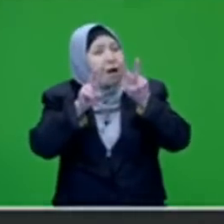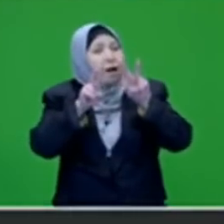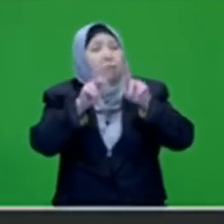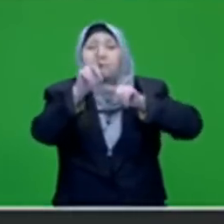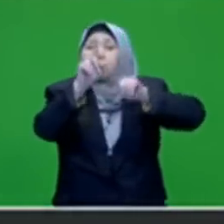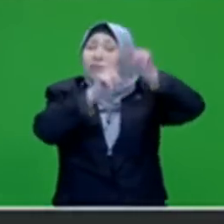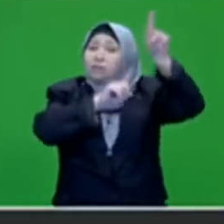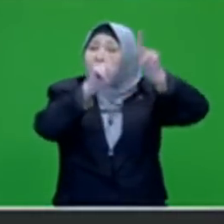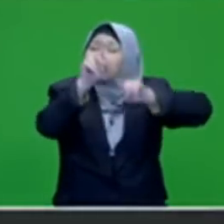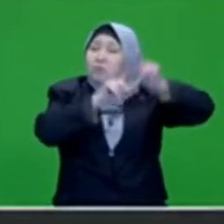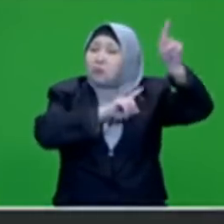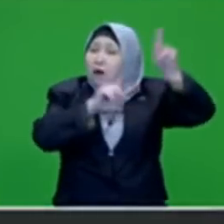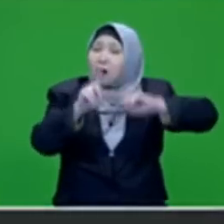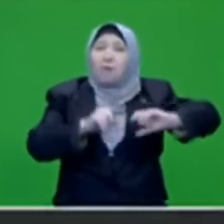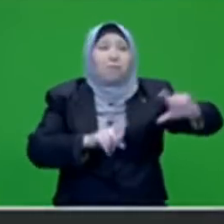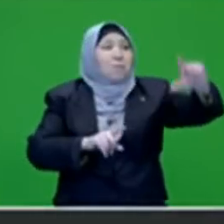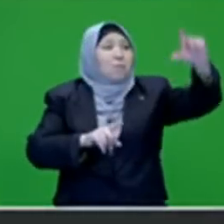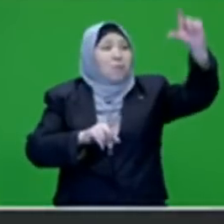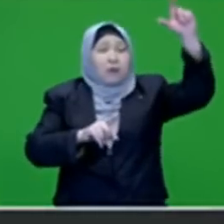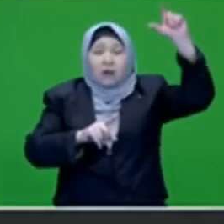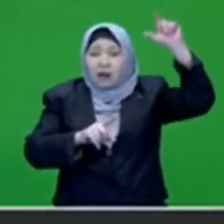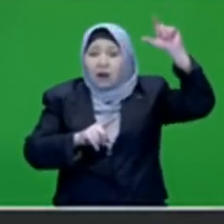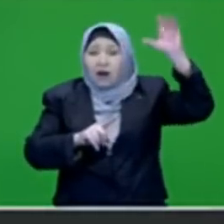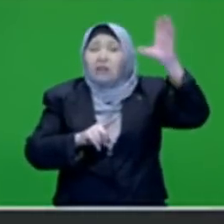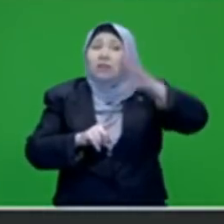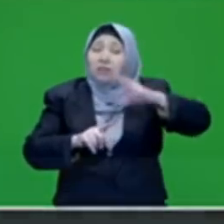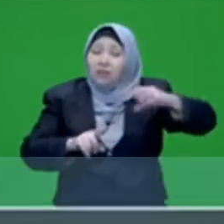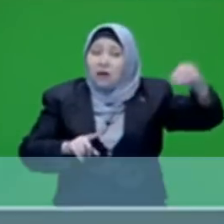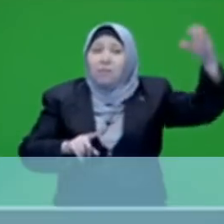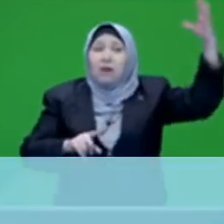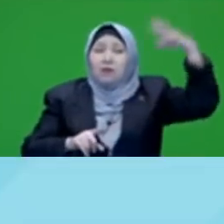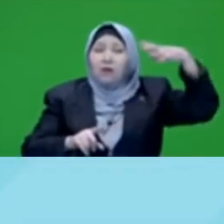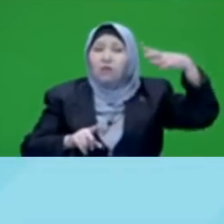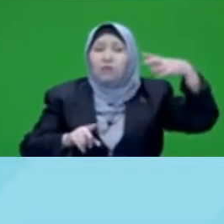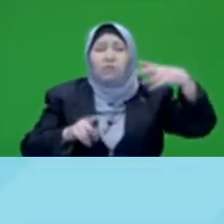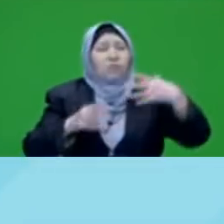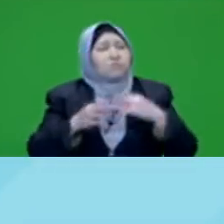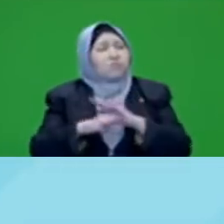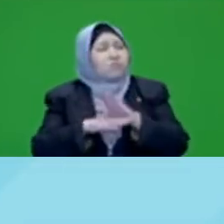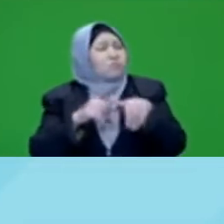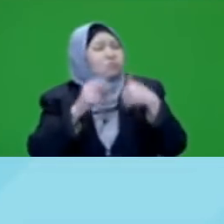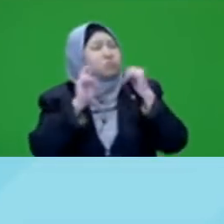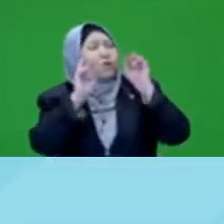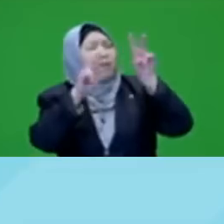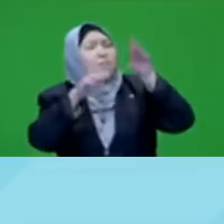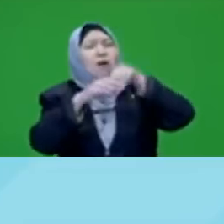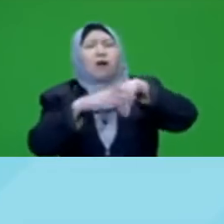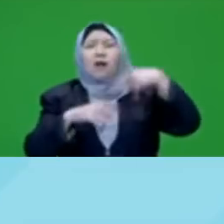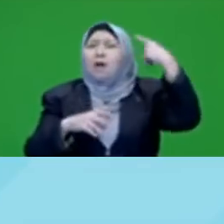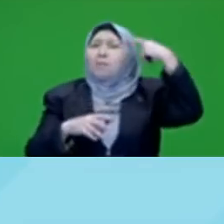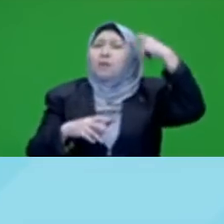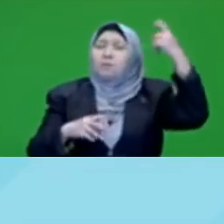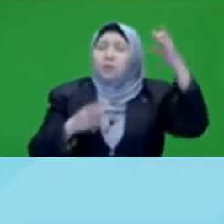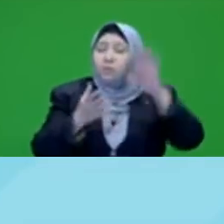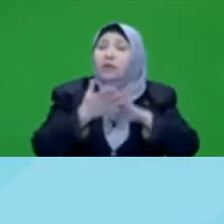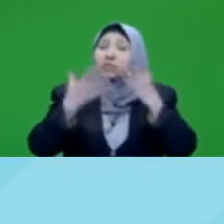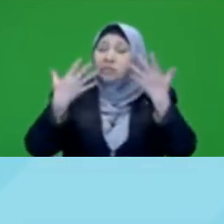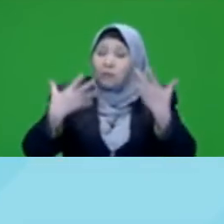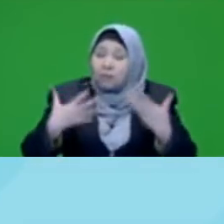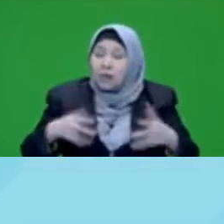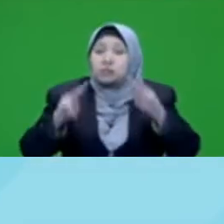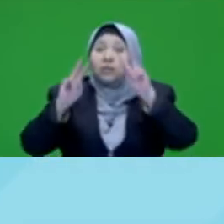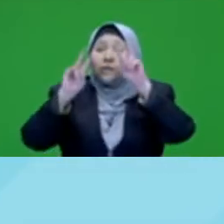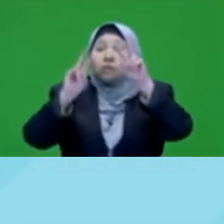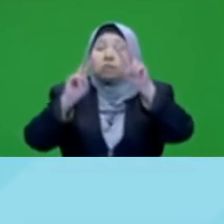bintang dan juga bulan dan matahari. Jadi semua jadi 11 ya Ustaz ya. Yep. Semua itu dilihat sujud